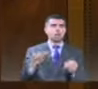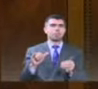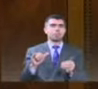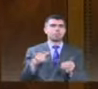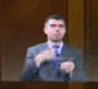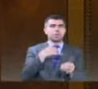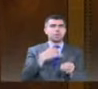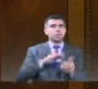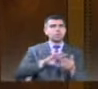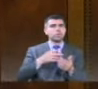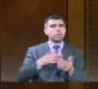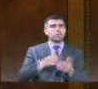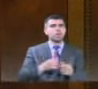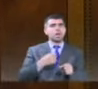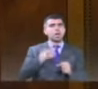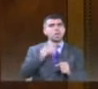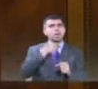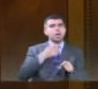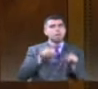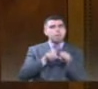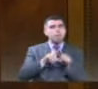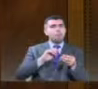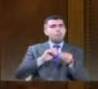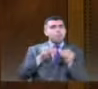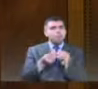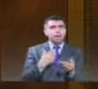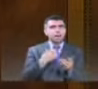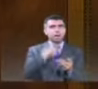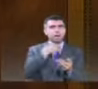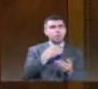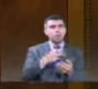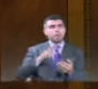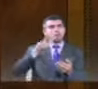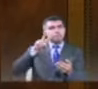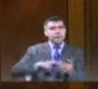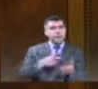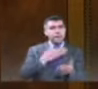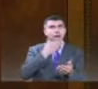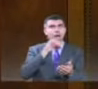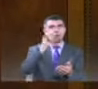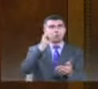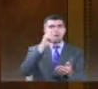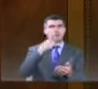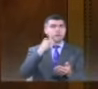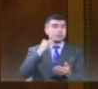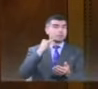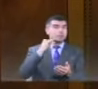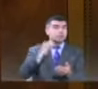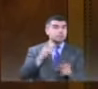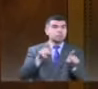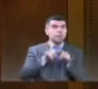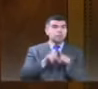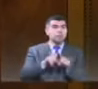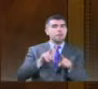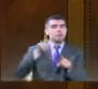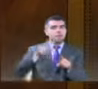وما فيه أي ملاحظة. إحنا عندنا القدرة الحمد لله نعترفوا بالأمور، الحمد لله سبحانه وتعالى، وننوه بالأمور الجيدة